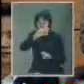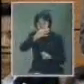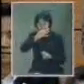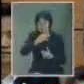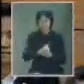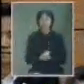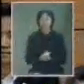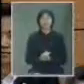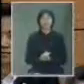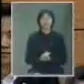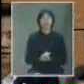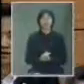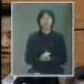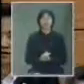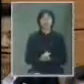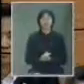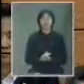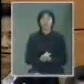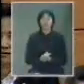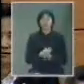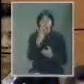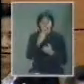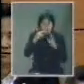ากลายเป็นแฟลตเรทแล้วครับ